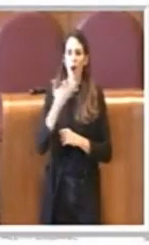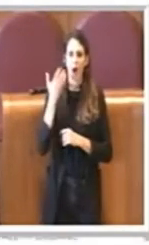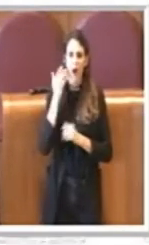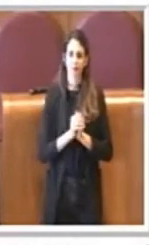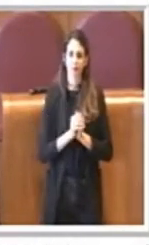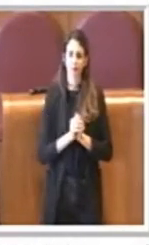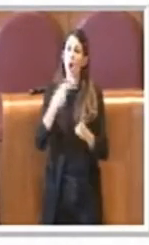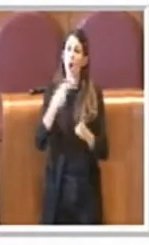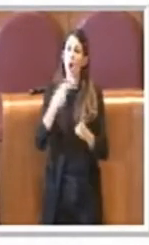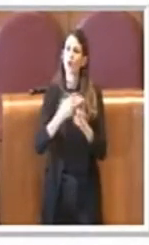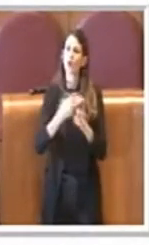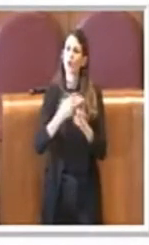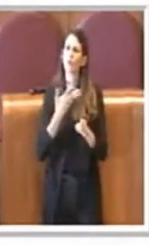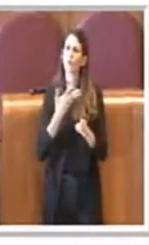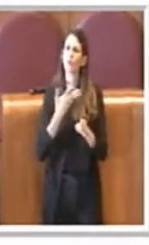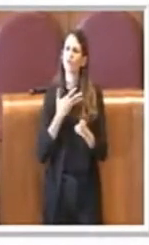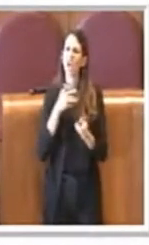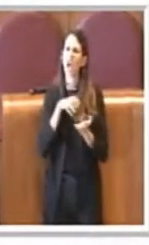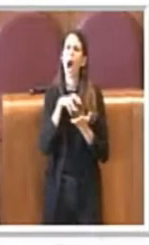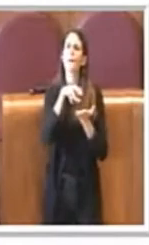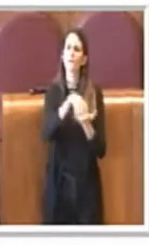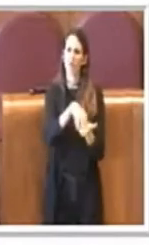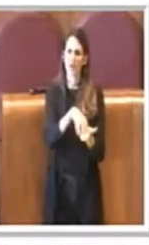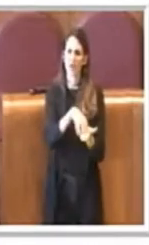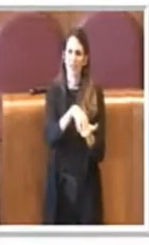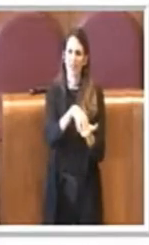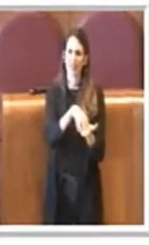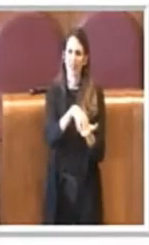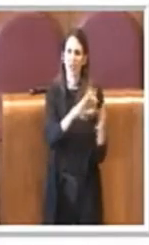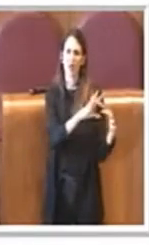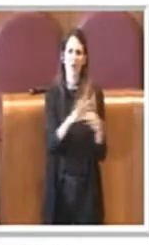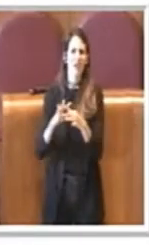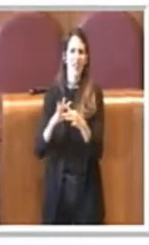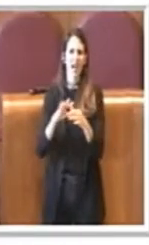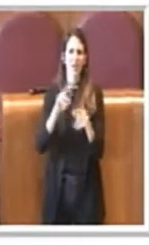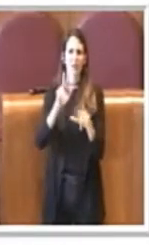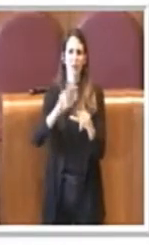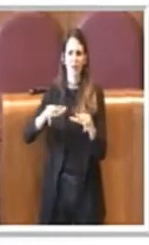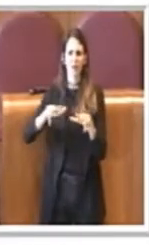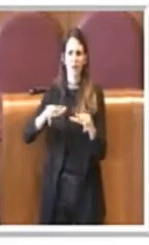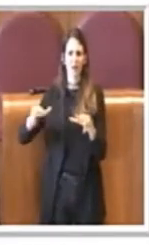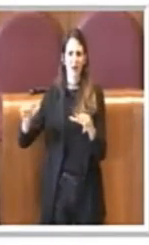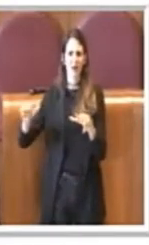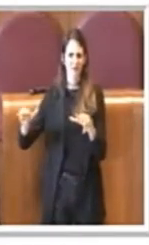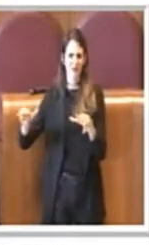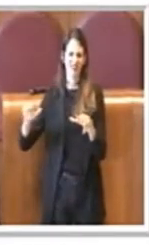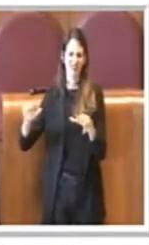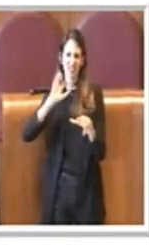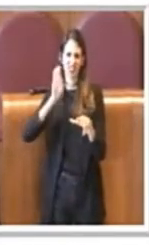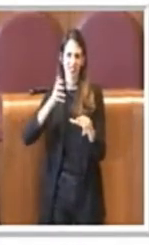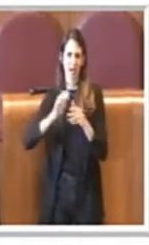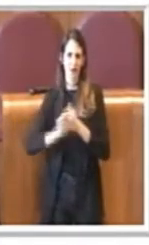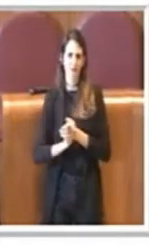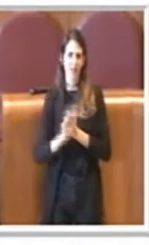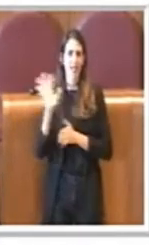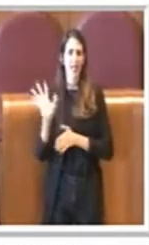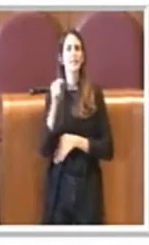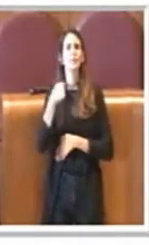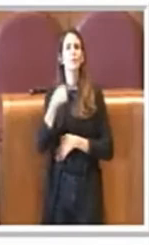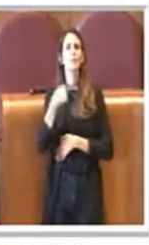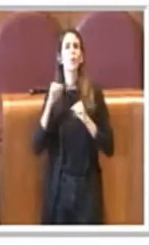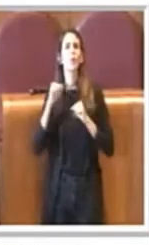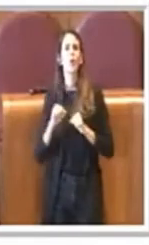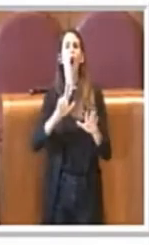un pochino con il principio di rotazione della sosta tariffata, per cui per 8 ore posso parcheggiare l'automobile 8 ore pagando 4